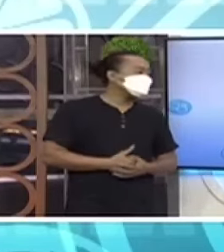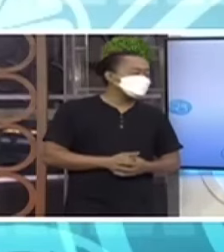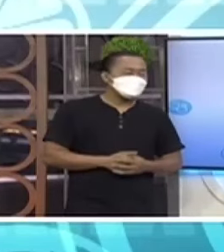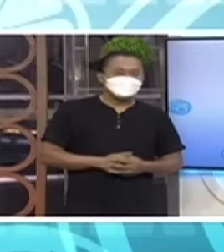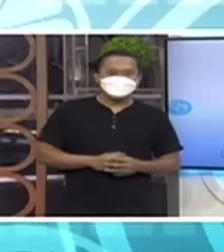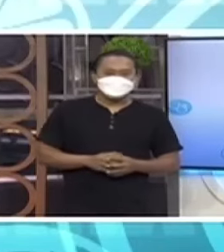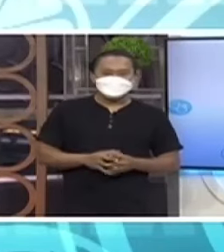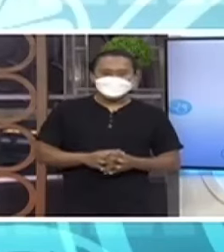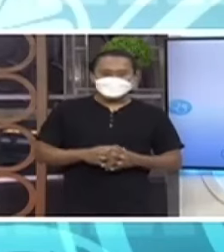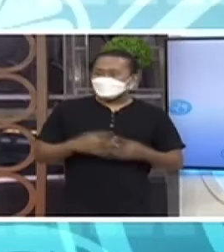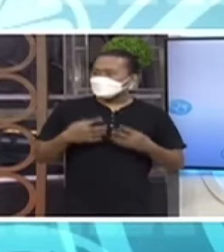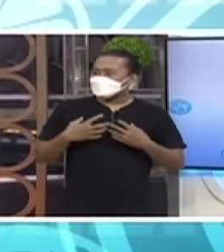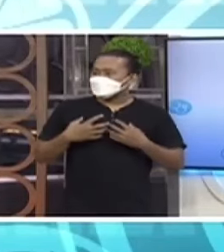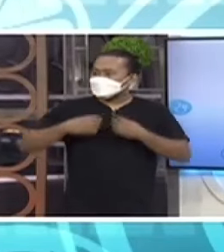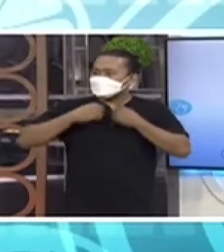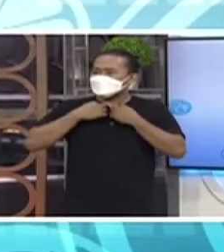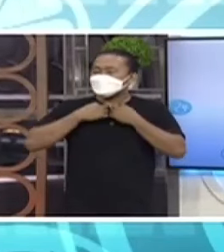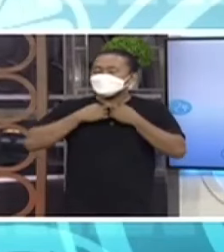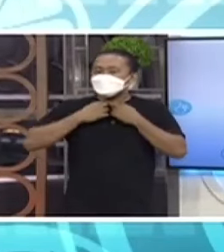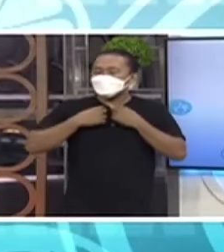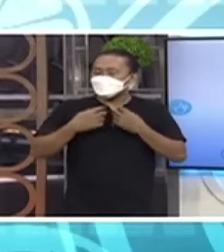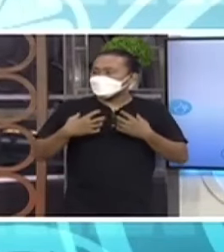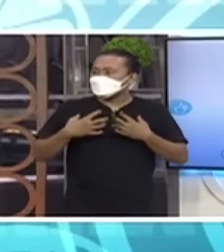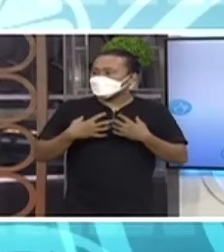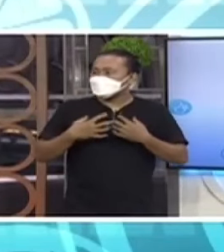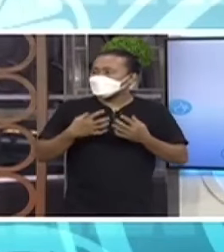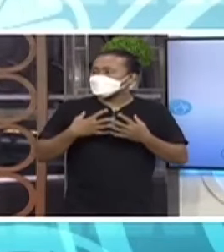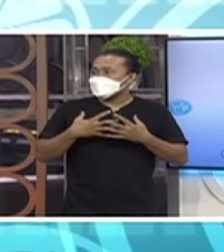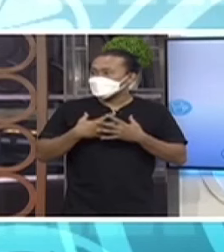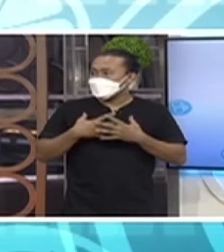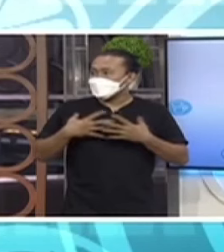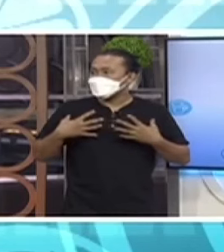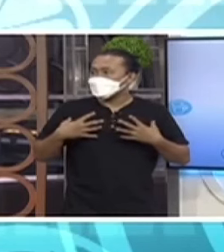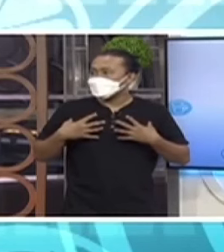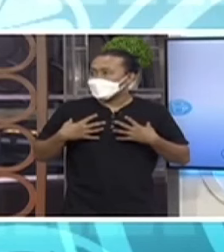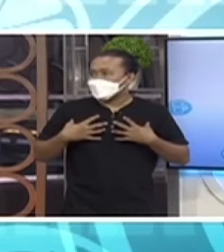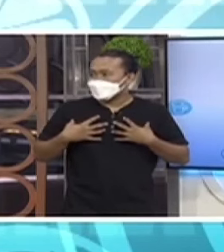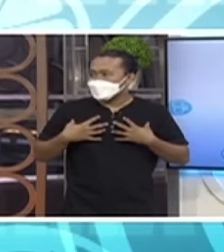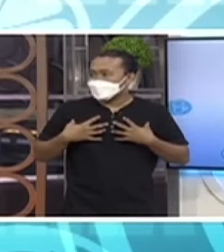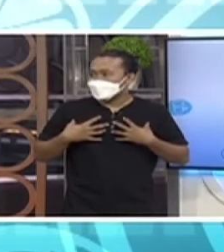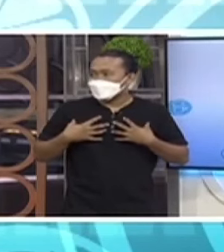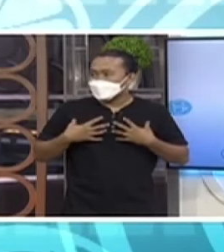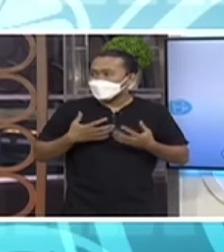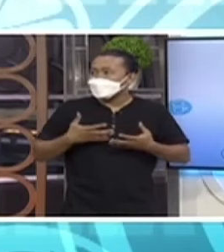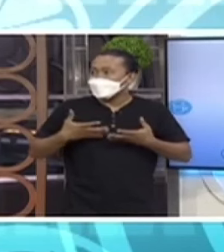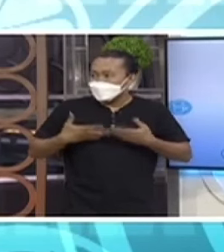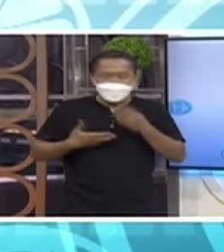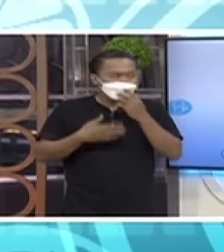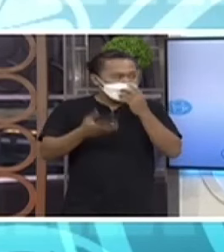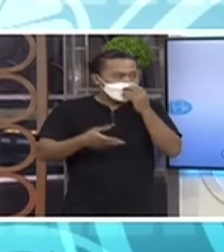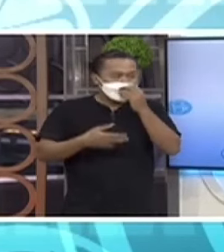yang disampaikan Dokter tadi bahwa karena kita lebih dominasi menyimpan udara di dalam paru-paru kita dalam hal